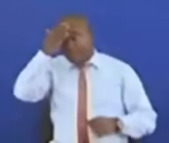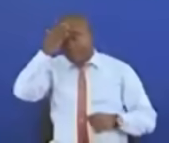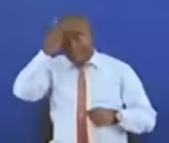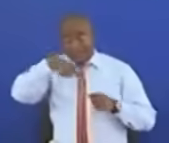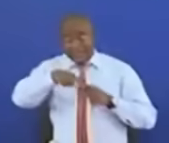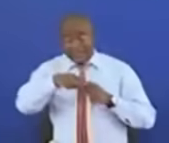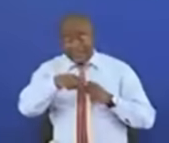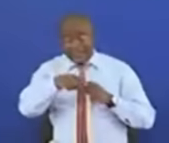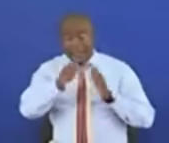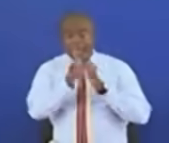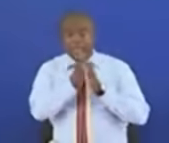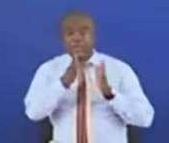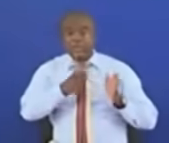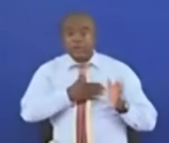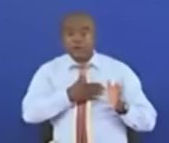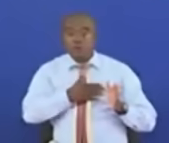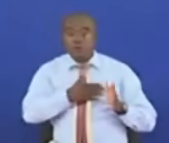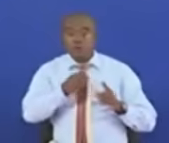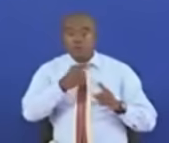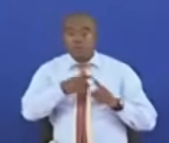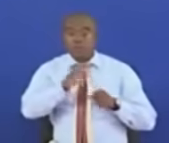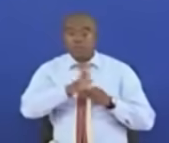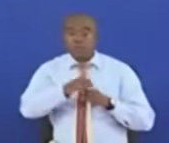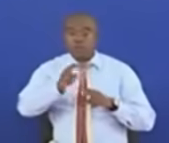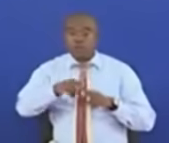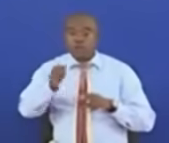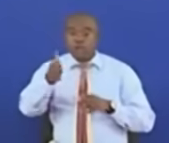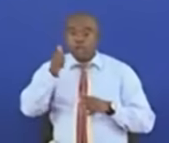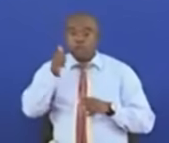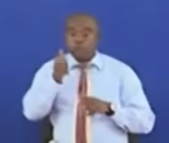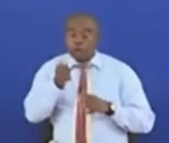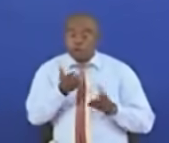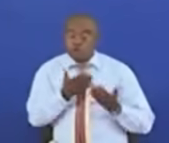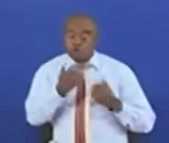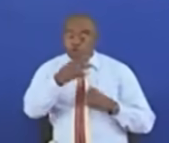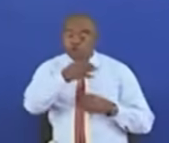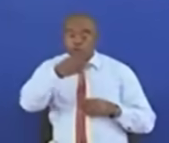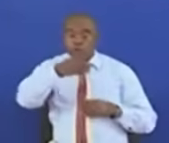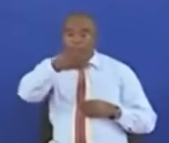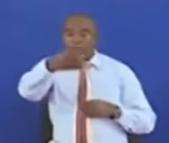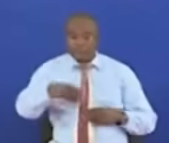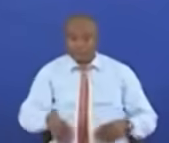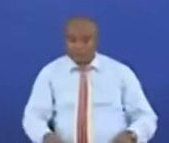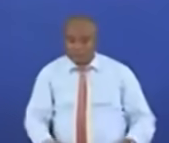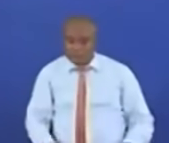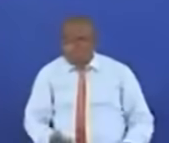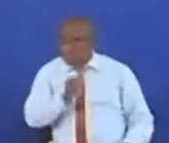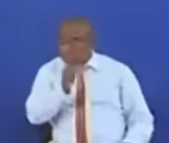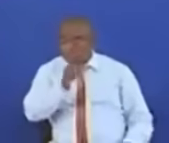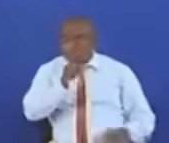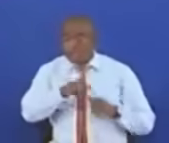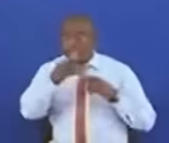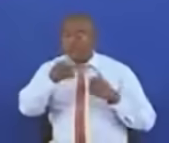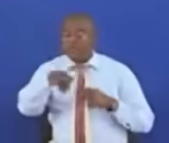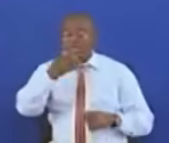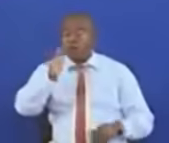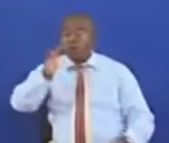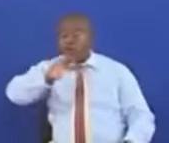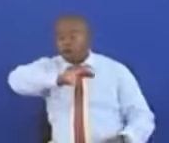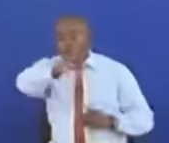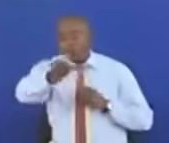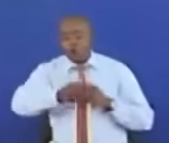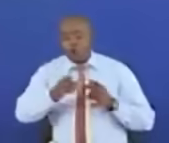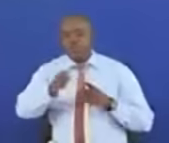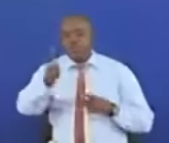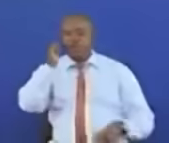dini tumeaswa daima kukaa nyuma, usubiri kuitwa mbele. Usije mbele alafu kaambiwa nenda nyuma.